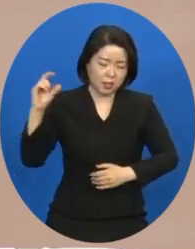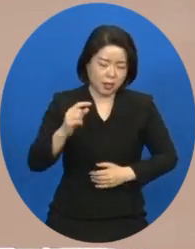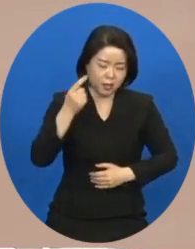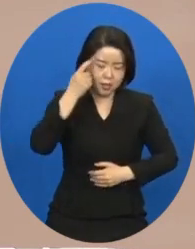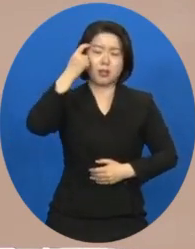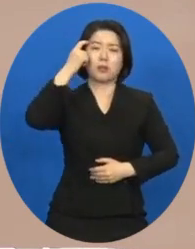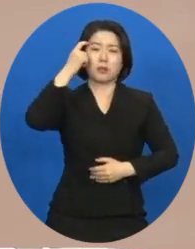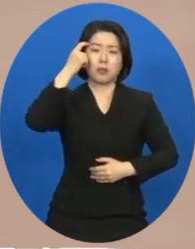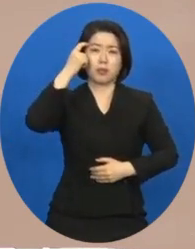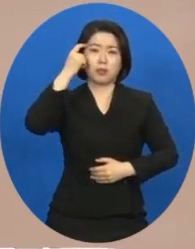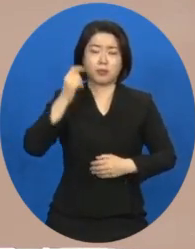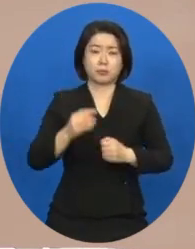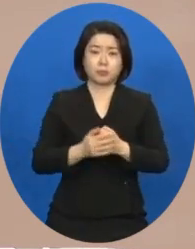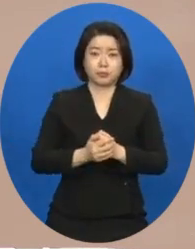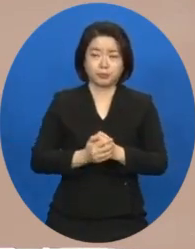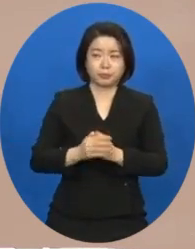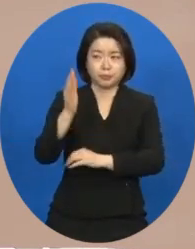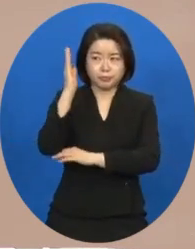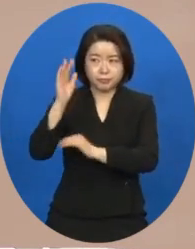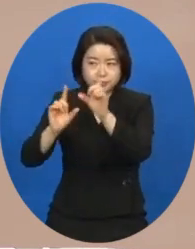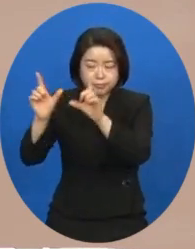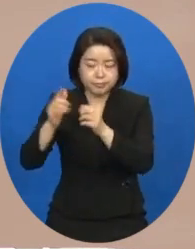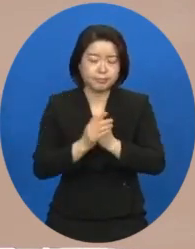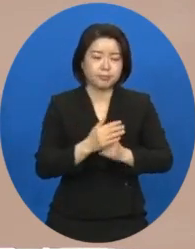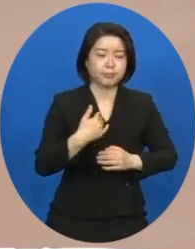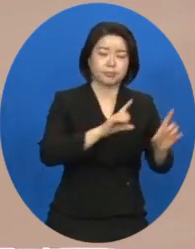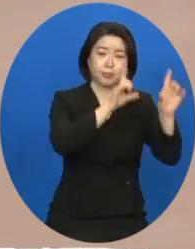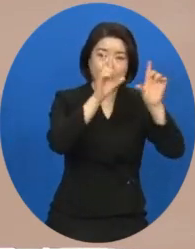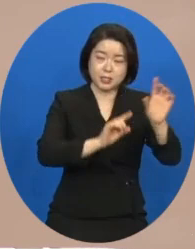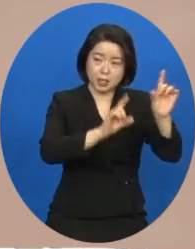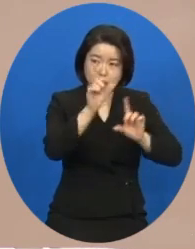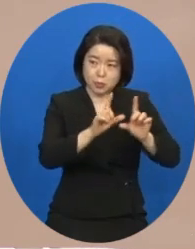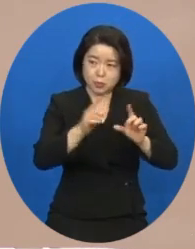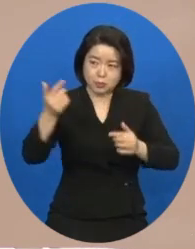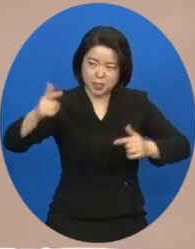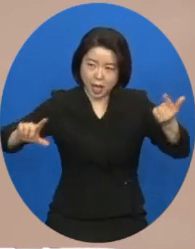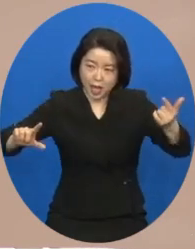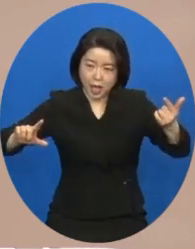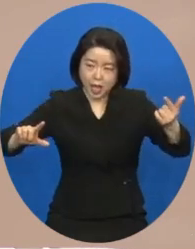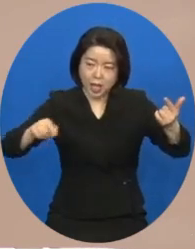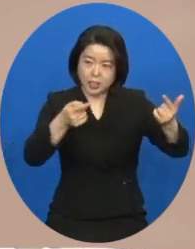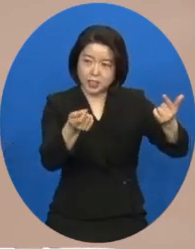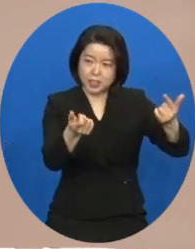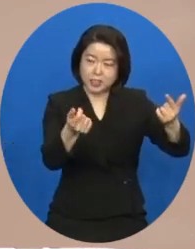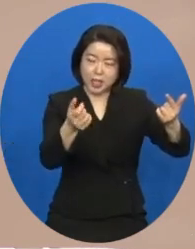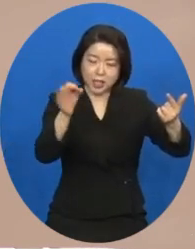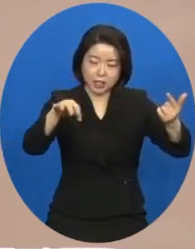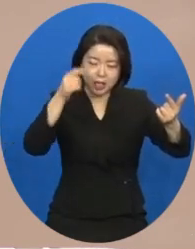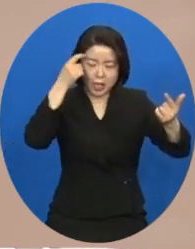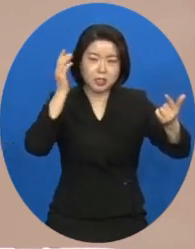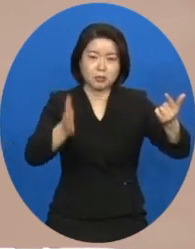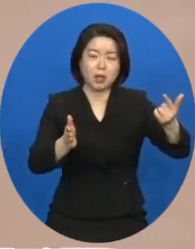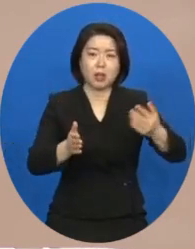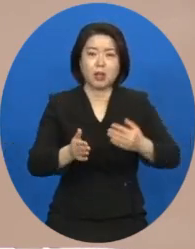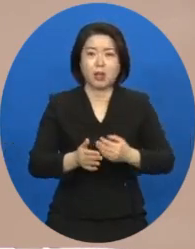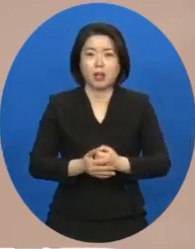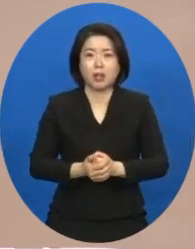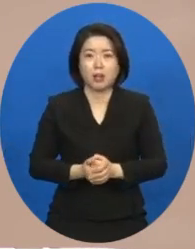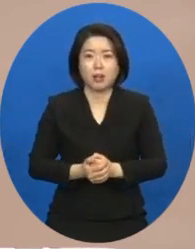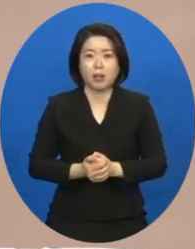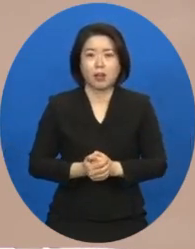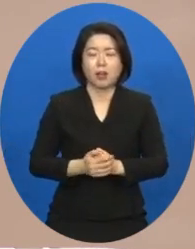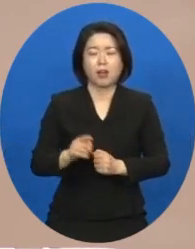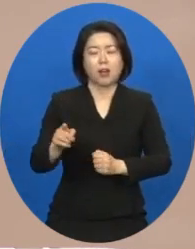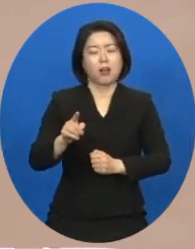것. 설교하는 것과 삶의 차이가 나는 것을 작게 여기지 마라.